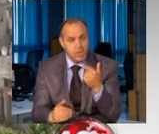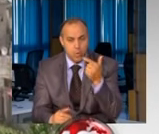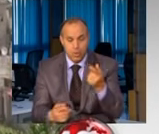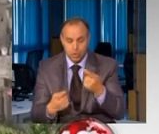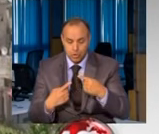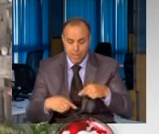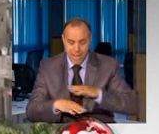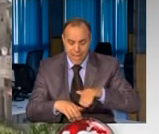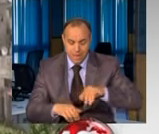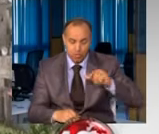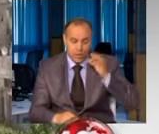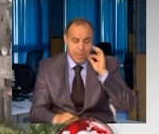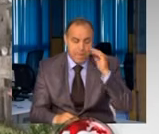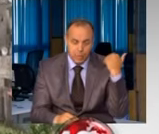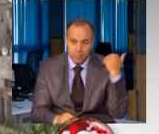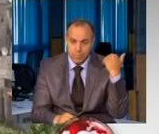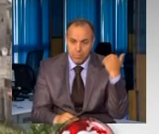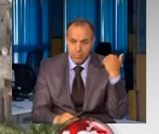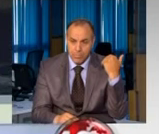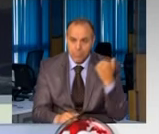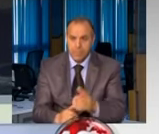يعقد أواخر شهر مايو الجاري.